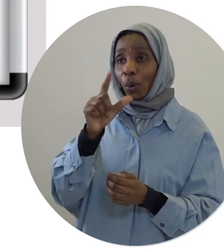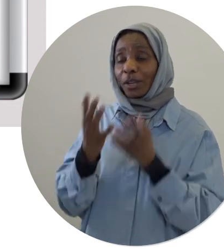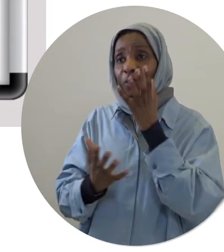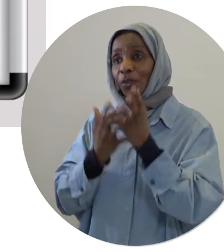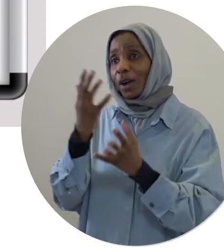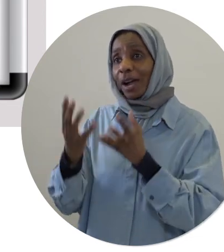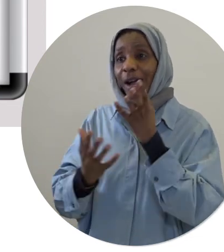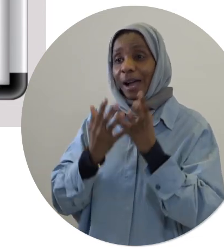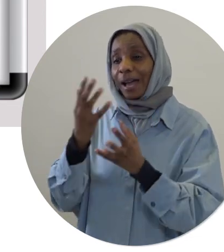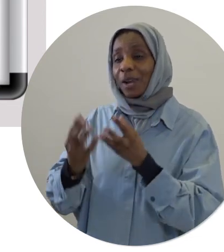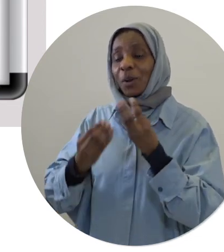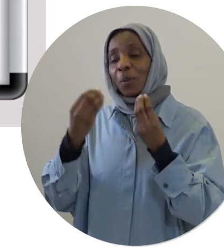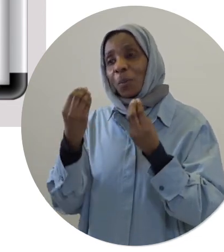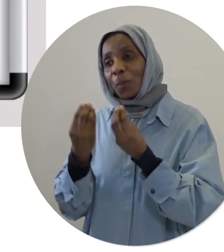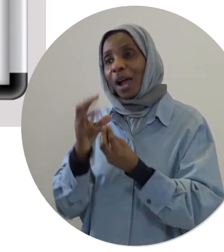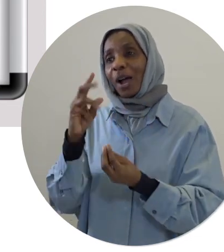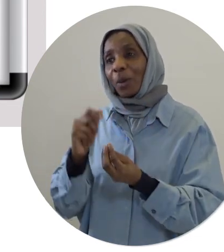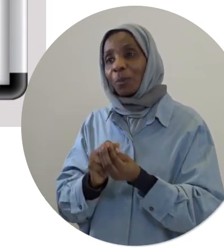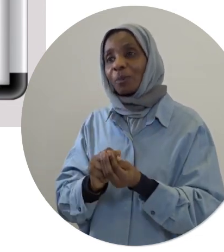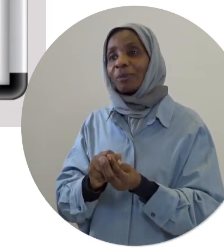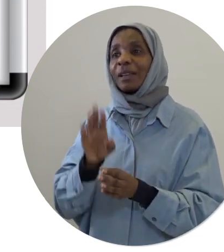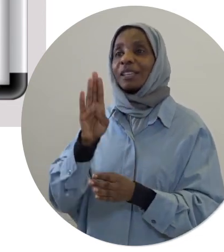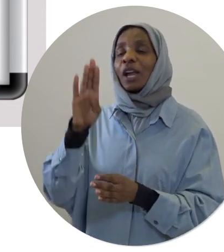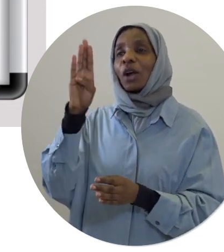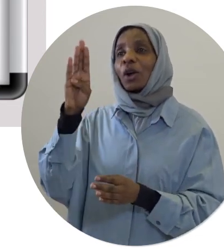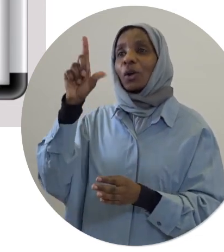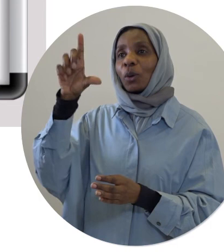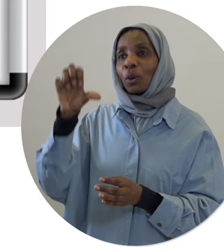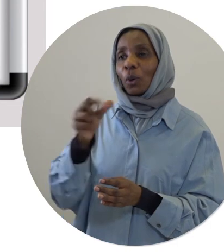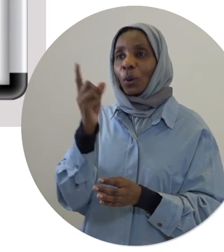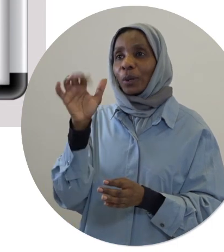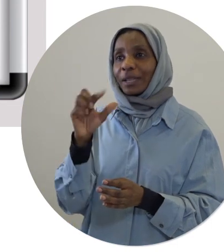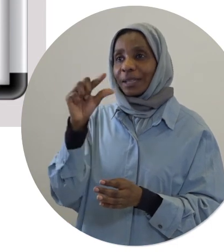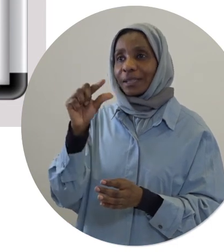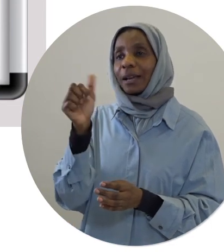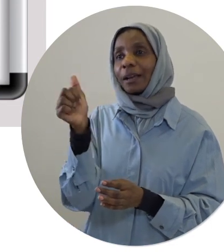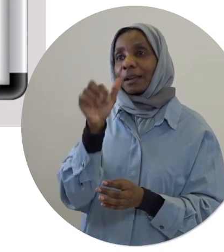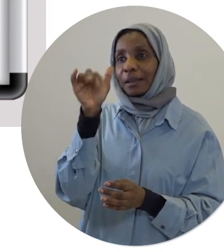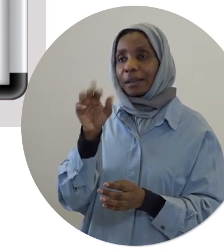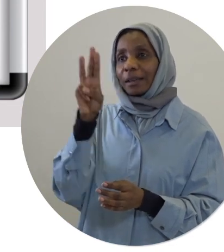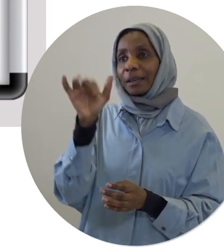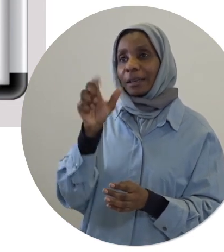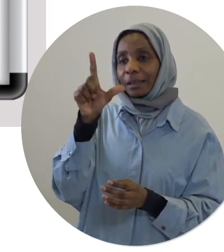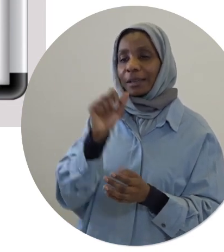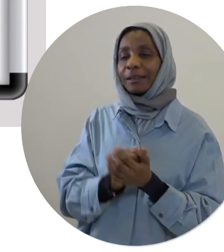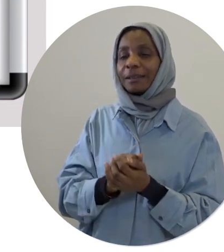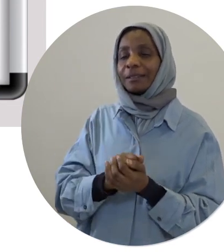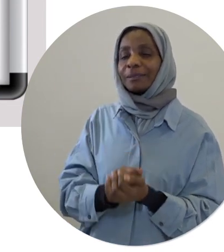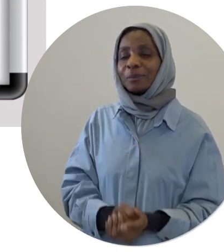الهيدروجين سيتحول إلى هاليد الألكيل المقابل كلوريد الإيثيل، الصيغة الكيميائية